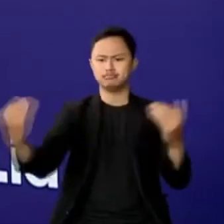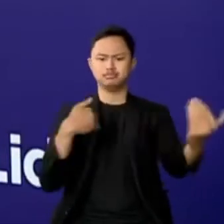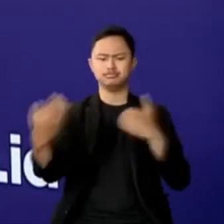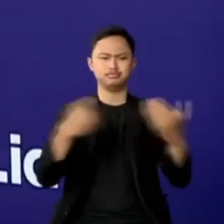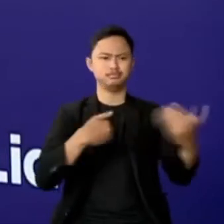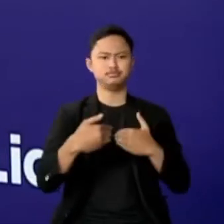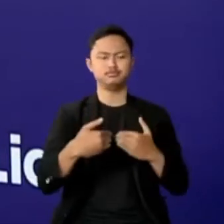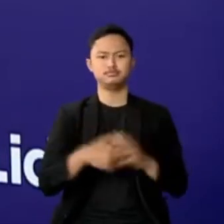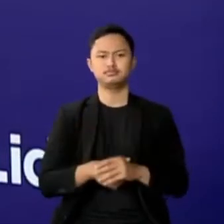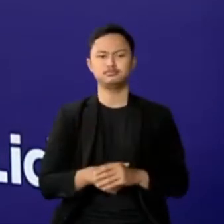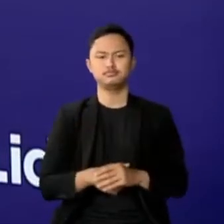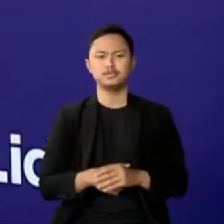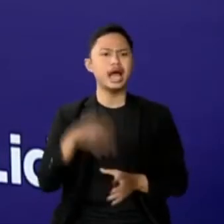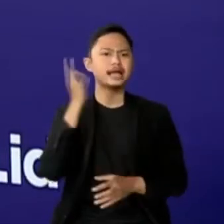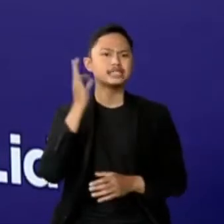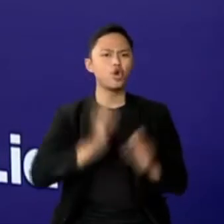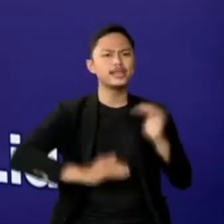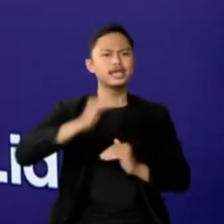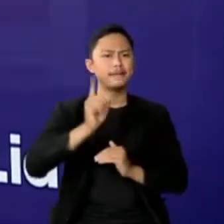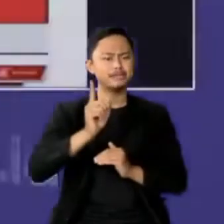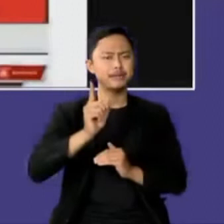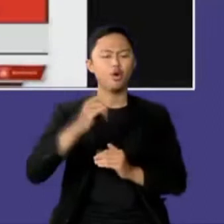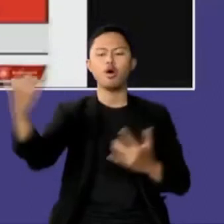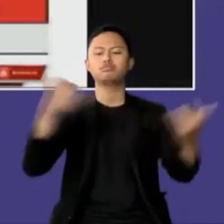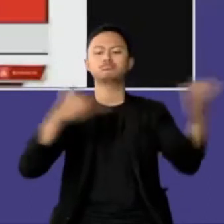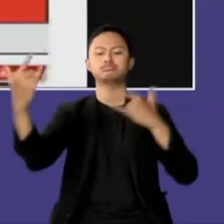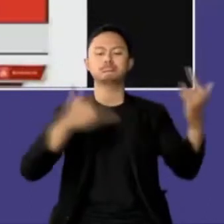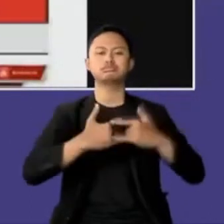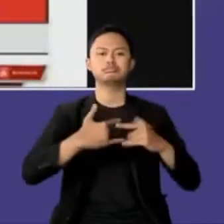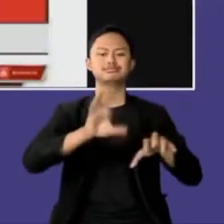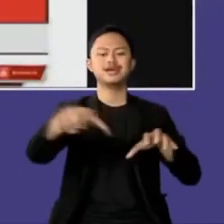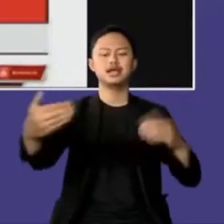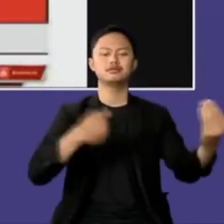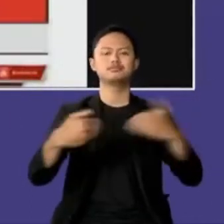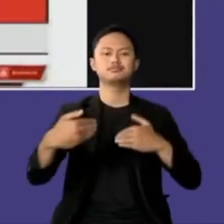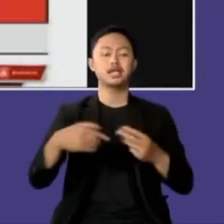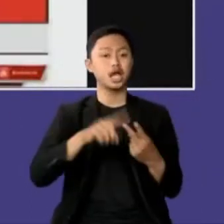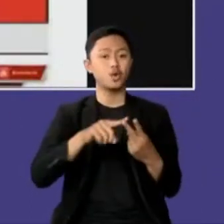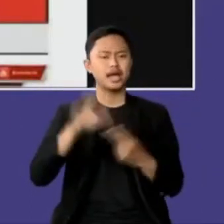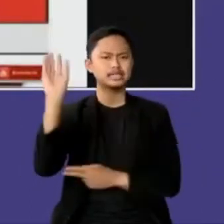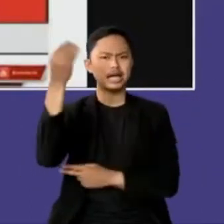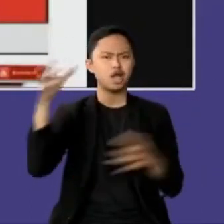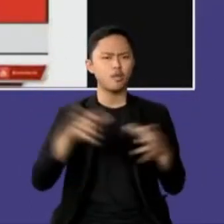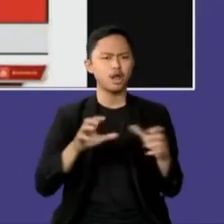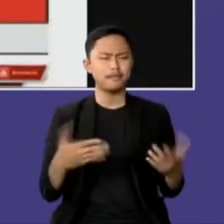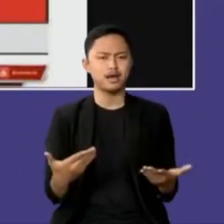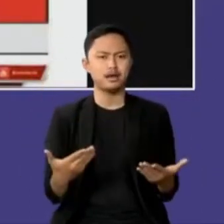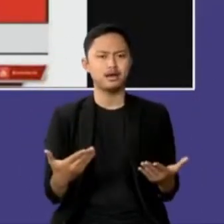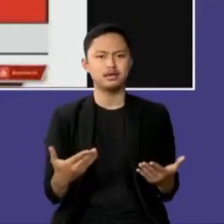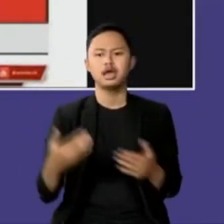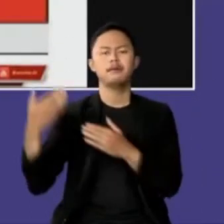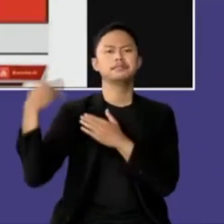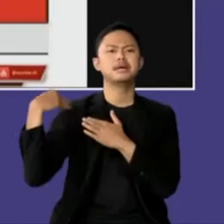pertama ini banyak datang dari luar negeri dari daerah Itu tantangan yang pertama kedua di Jakarta ini aku umpul semua ya